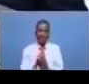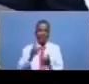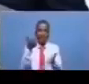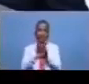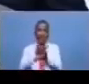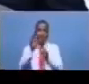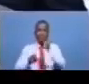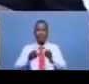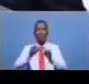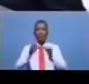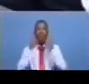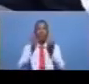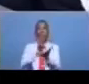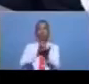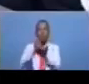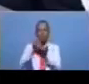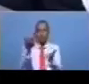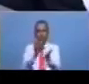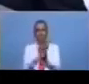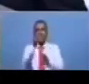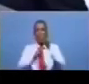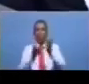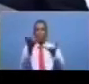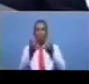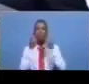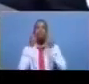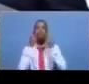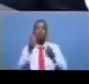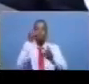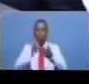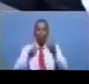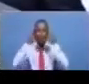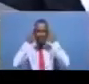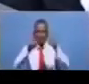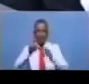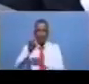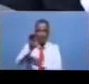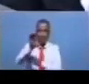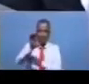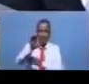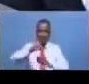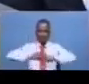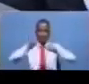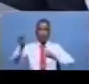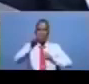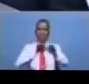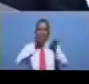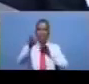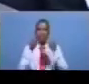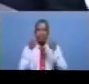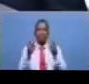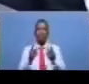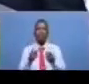eto aba pe no kure hunu Ghana fu eto aba pe se ni esi ye no maami na ade ni sini na nso no omra beka mu no kure